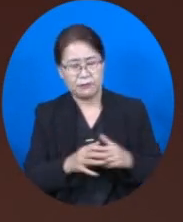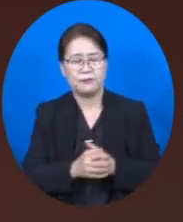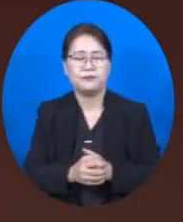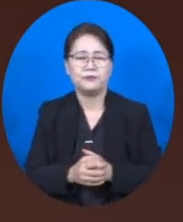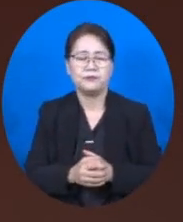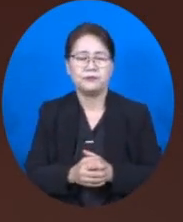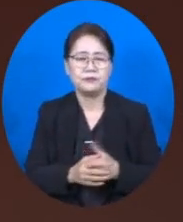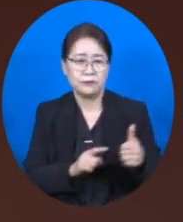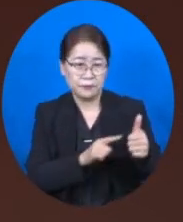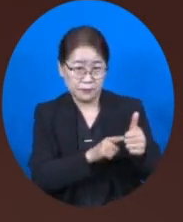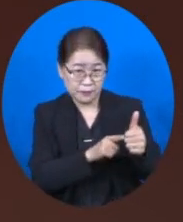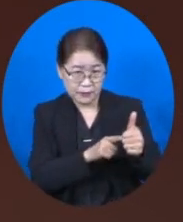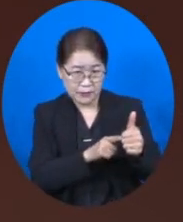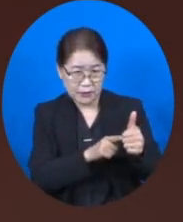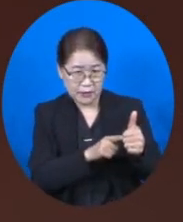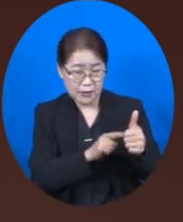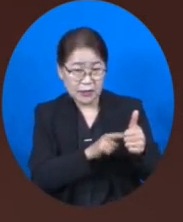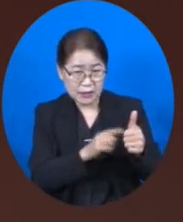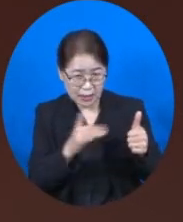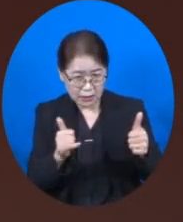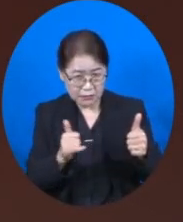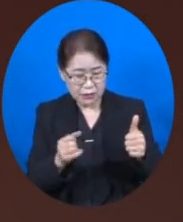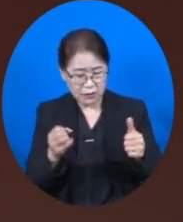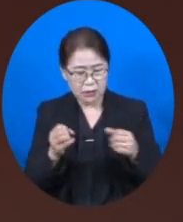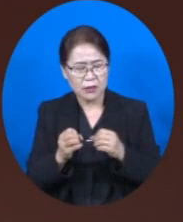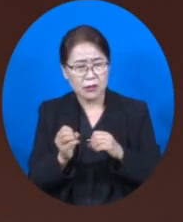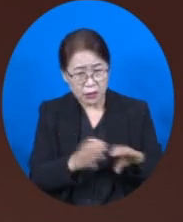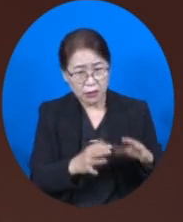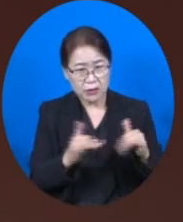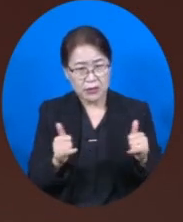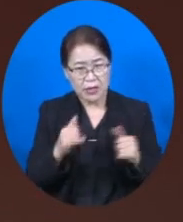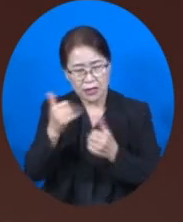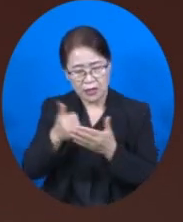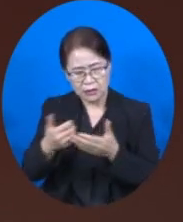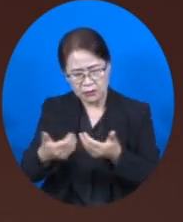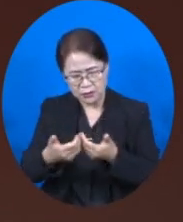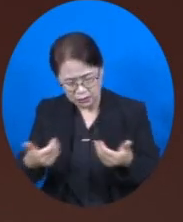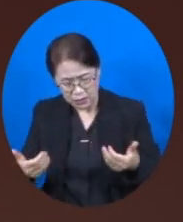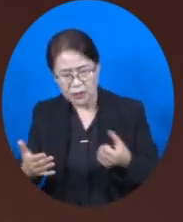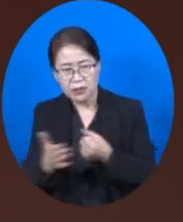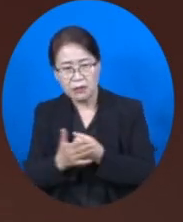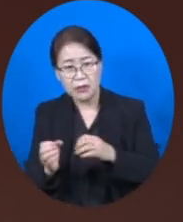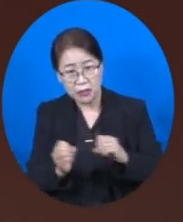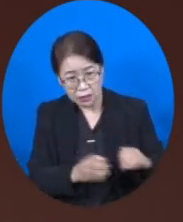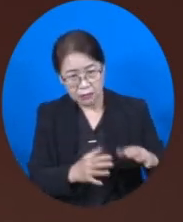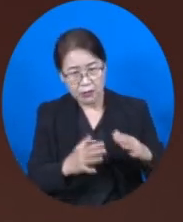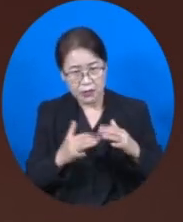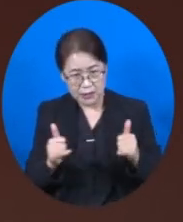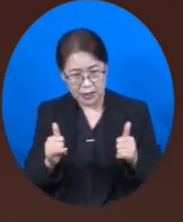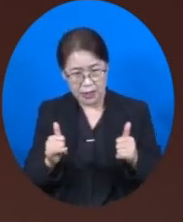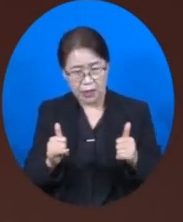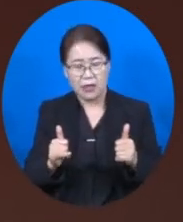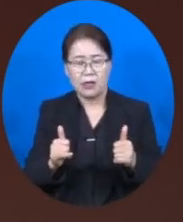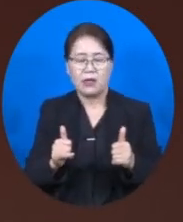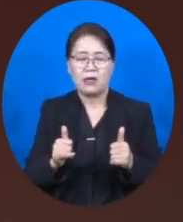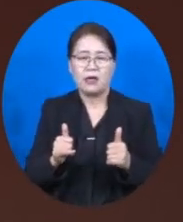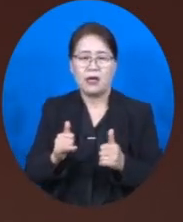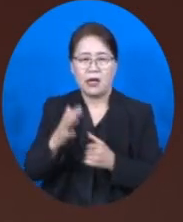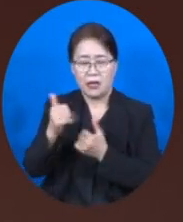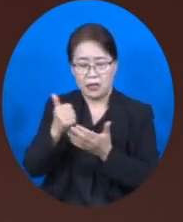삭개오는 잃어버린 자였습니다 하나님의 품을 떠났기에 잃어버린 자에게도 했지만 하나님의